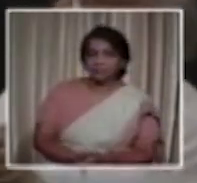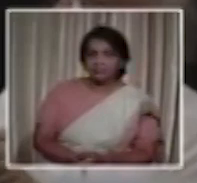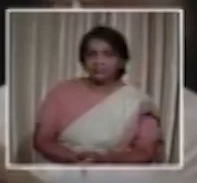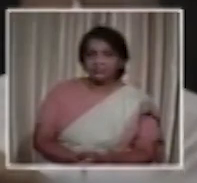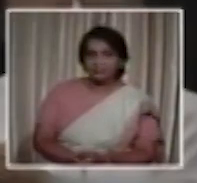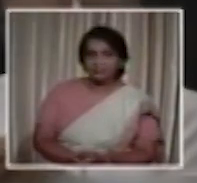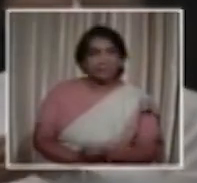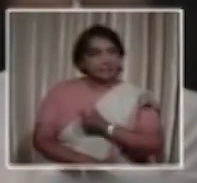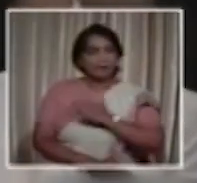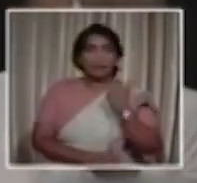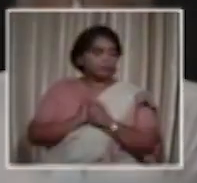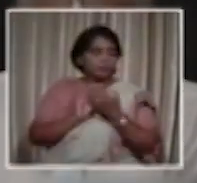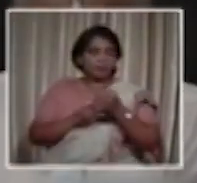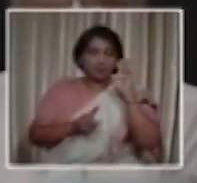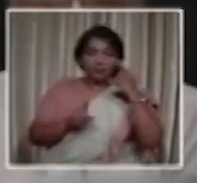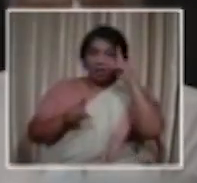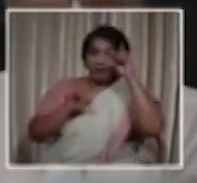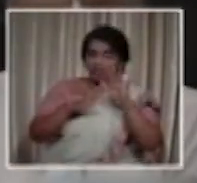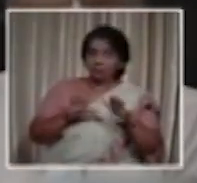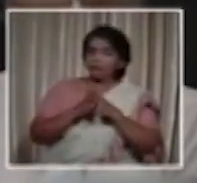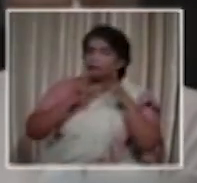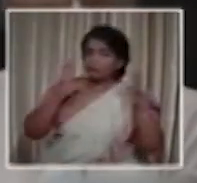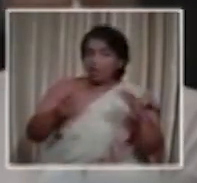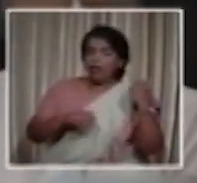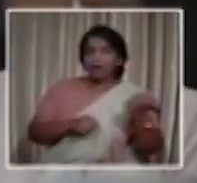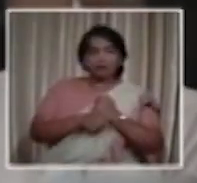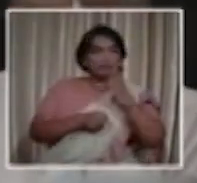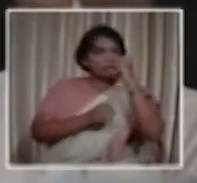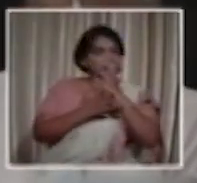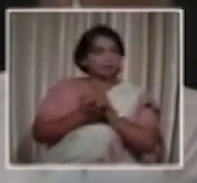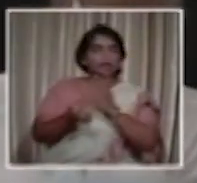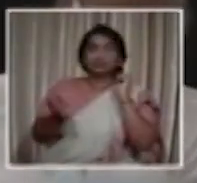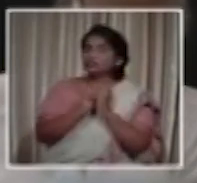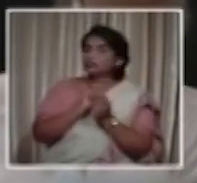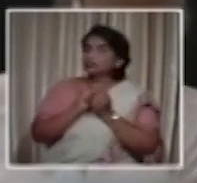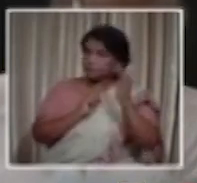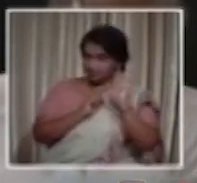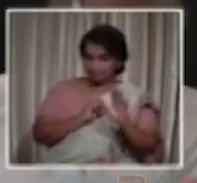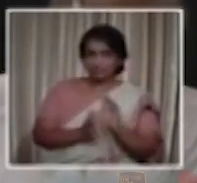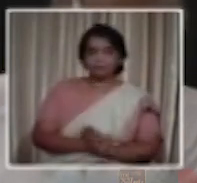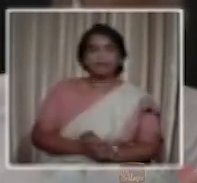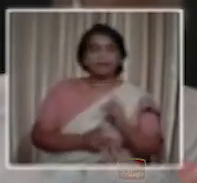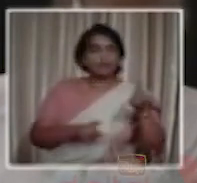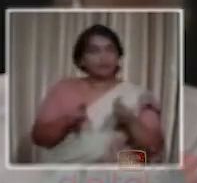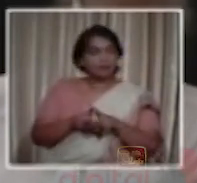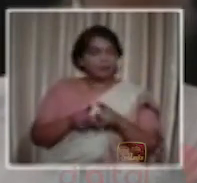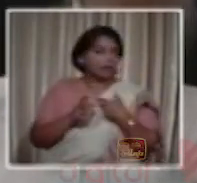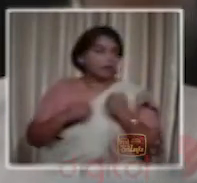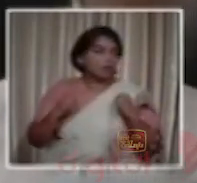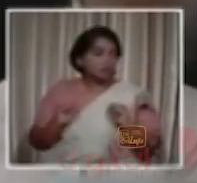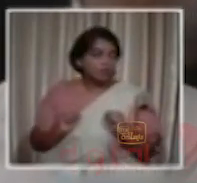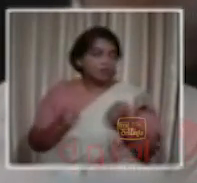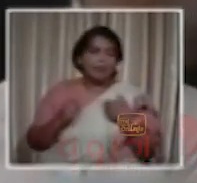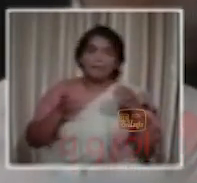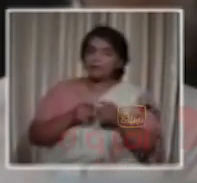ඒත් කැමති නෑ. පුළුල් නව ආණ්ඩුක්‍රම ව්‍යවස්ථා සංශෝධනයක් දක්වා අපි ගමන් කළ යුතු වෙනවා. ඒ වෙනුවෙන් අපි ගන්නා වෑයමට පක්ෂ